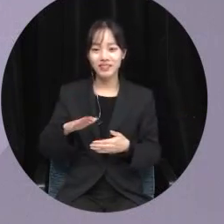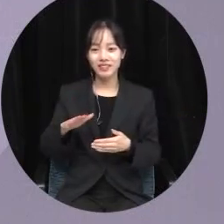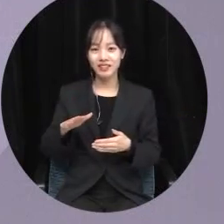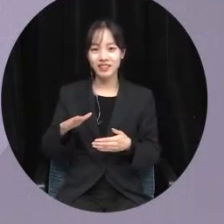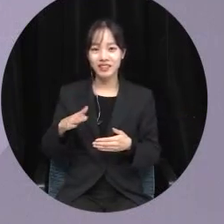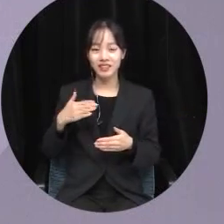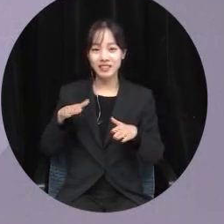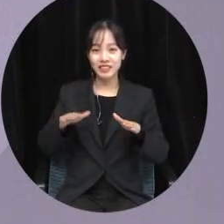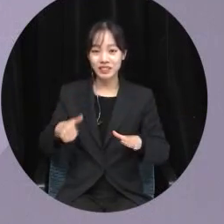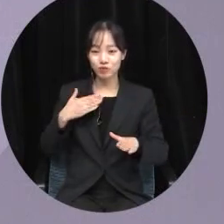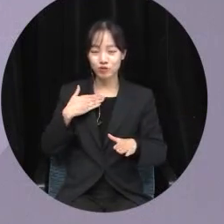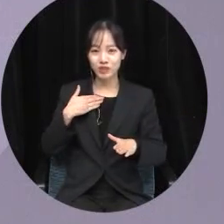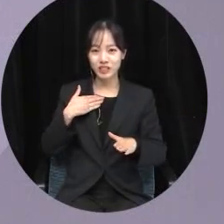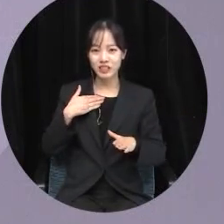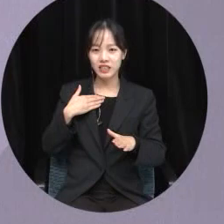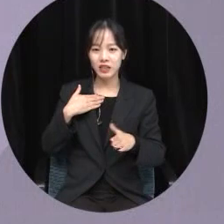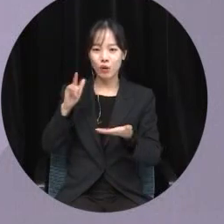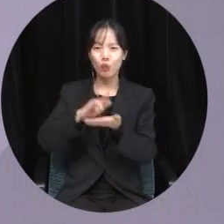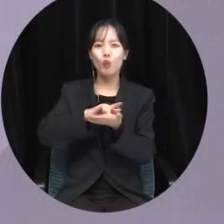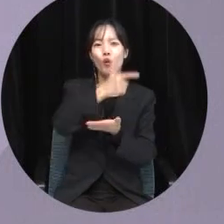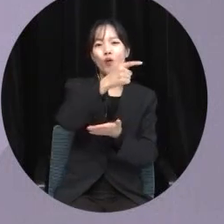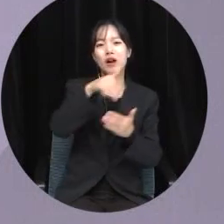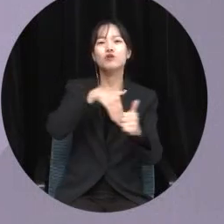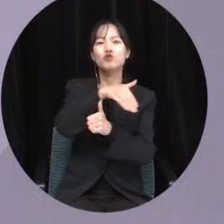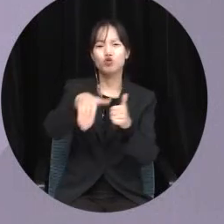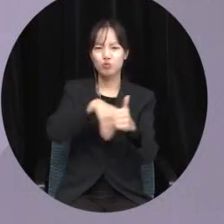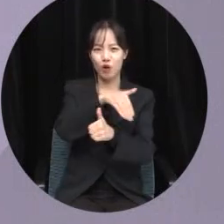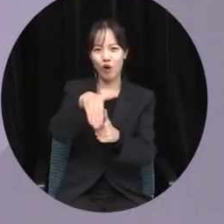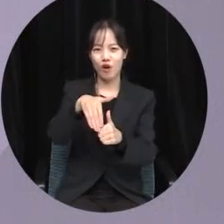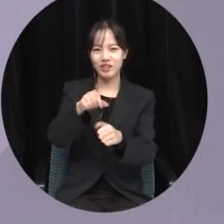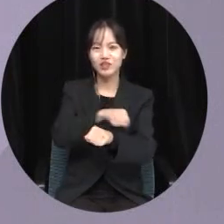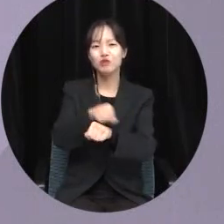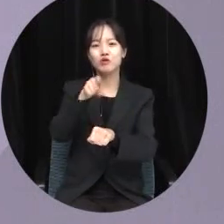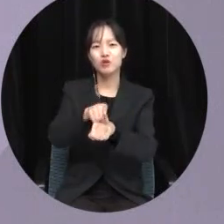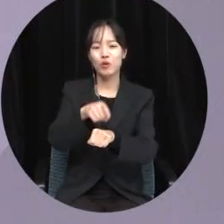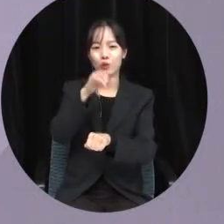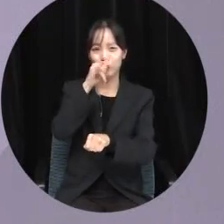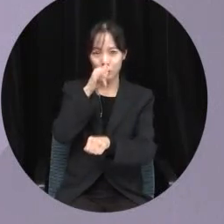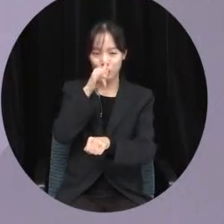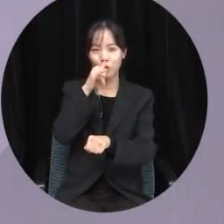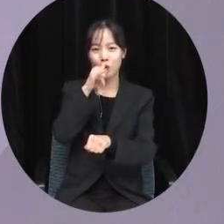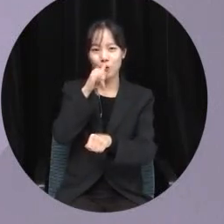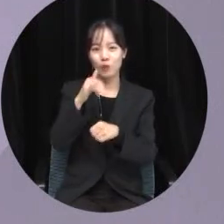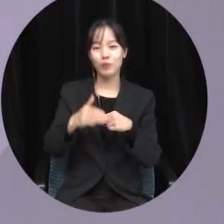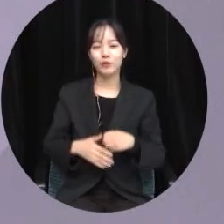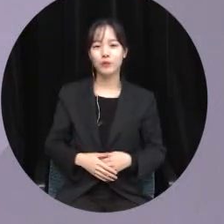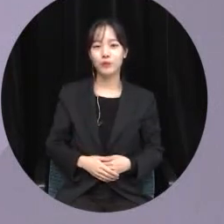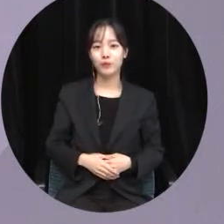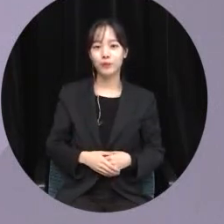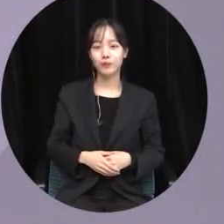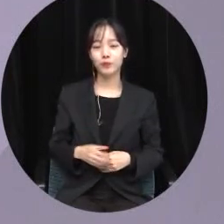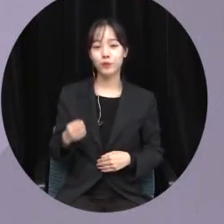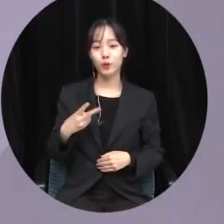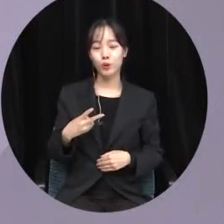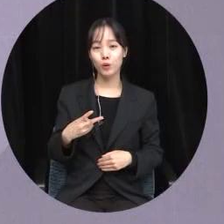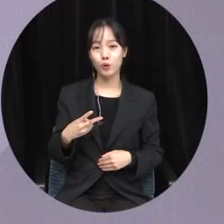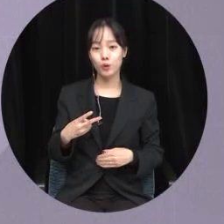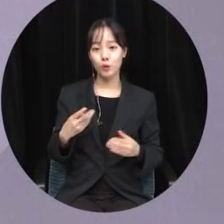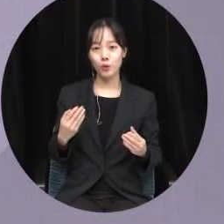있다는 말씀을 드리겠고요. 또 국가재정법에 의하면 이런 개발 환경의 변화,